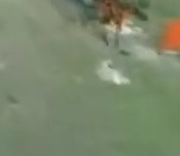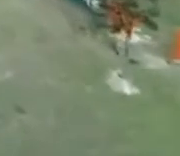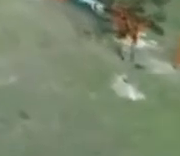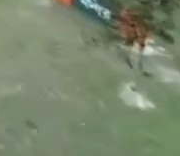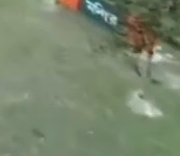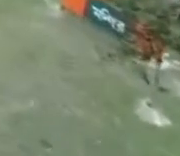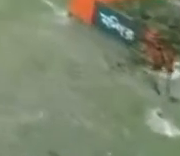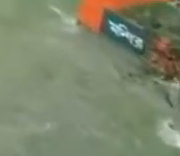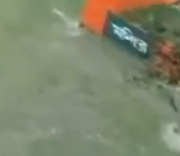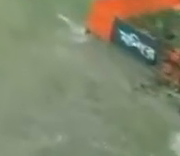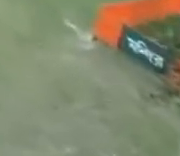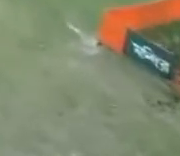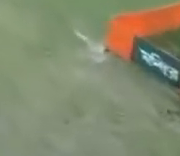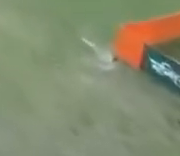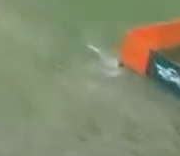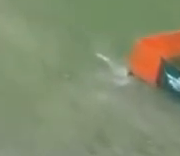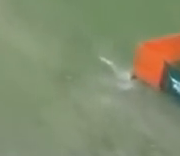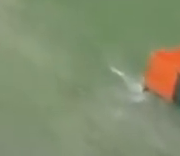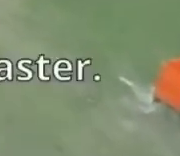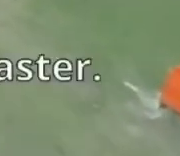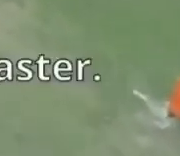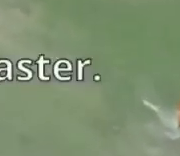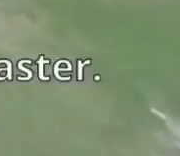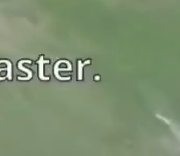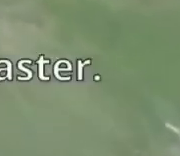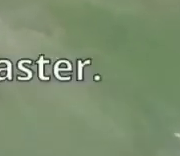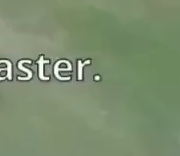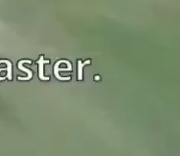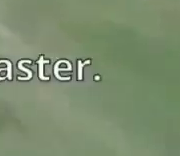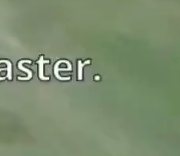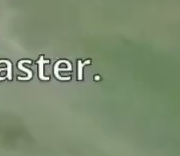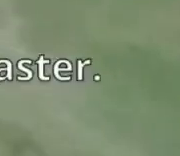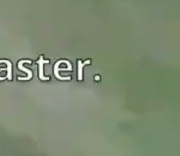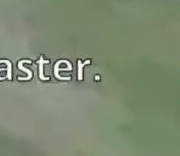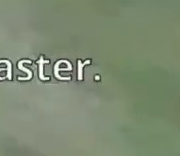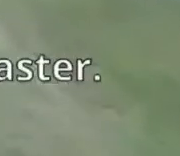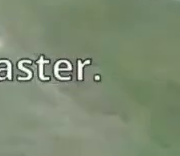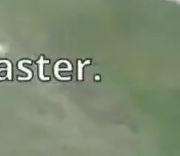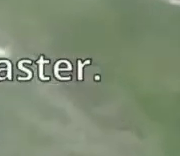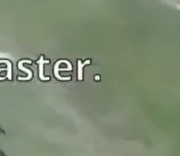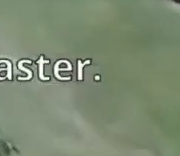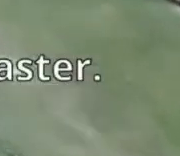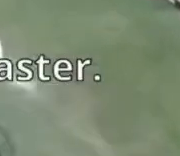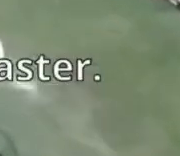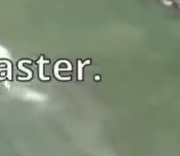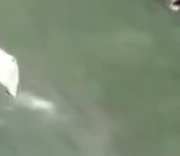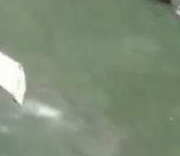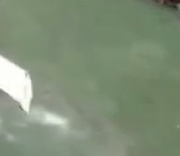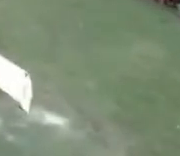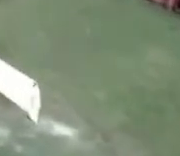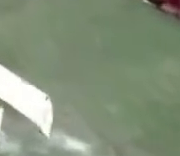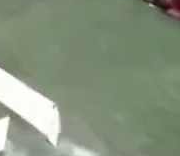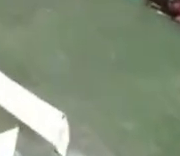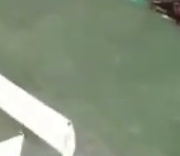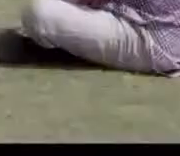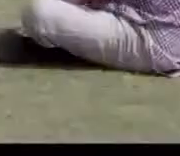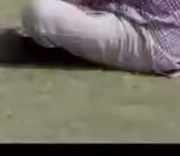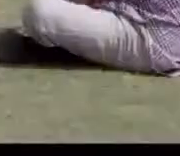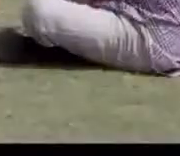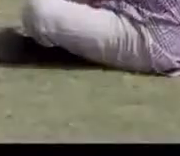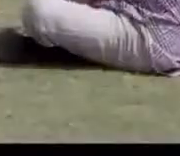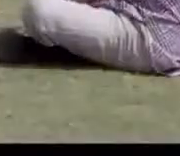থাকতে হবো সচেতন, যদি আর হবে না মরণ শুনির জনগণ, সময় থাকতে হবো